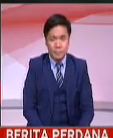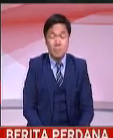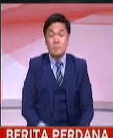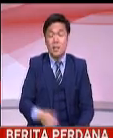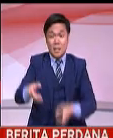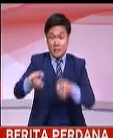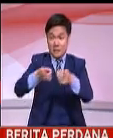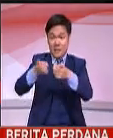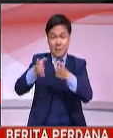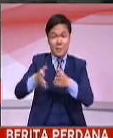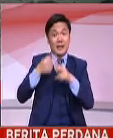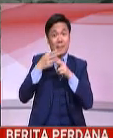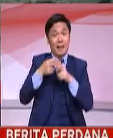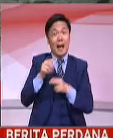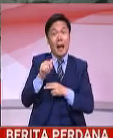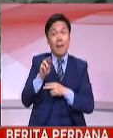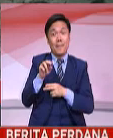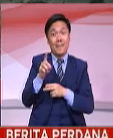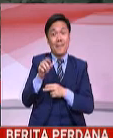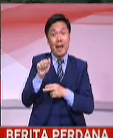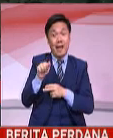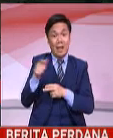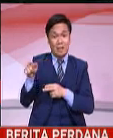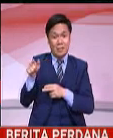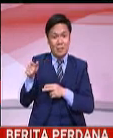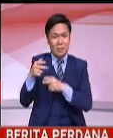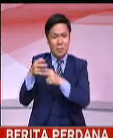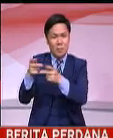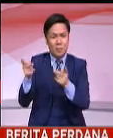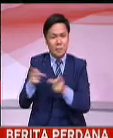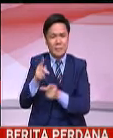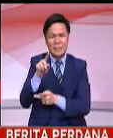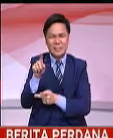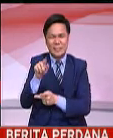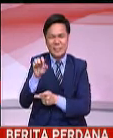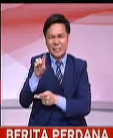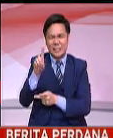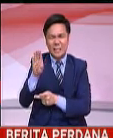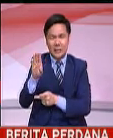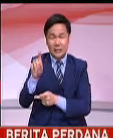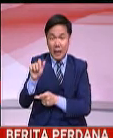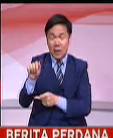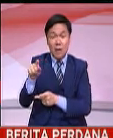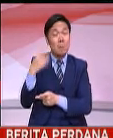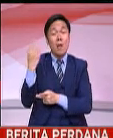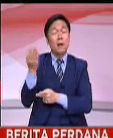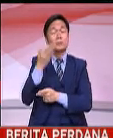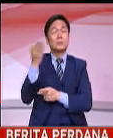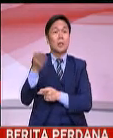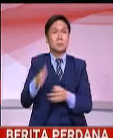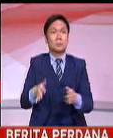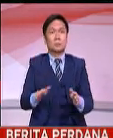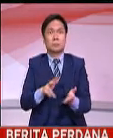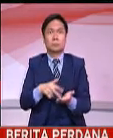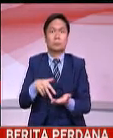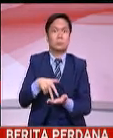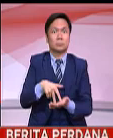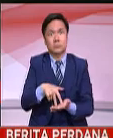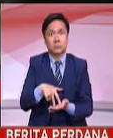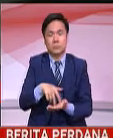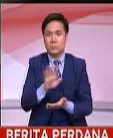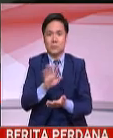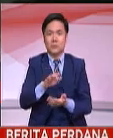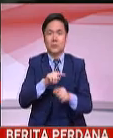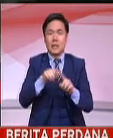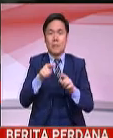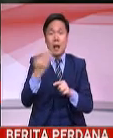Menurut pengarahnya, Amanda Iswan, Zita bukan sebuah filem zombie biasa kerana menggabungkan setiap perincian